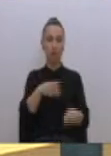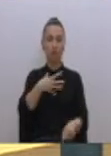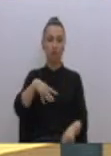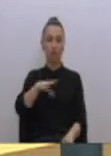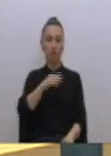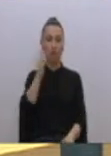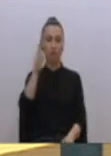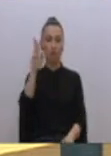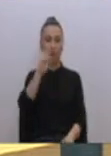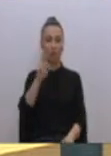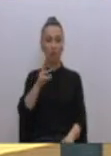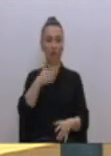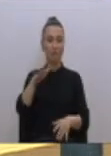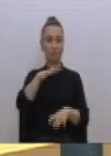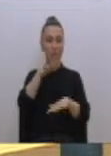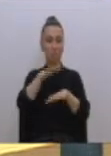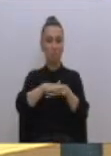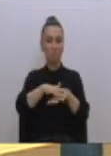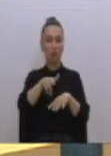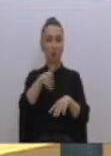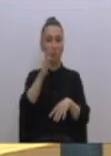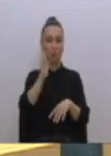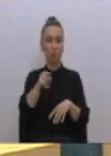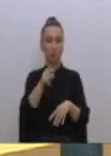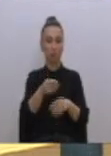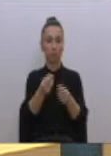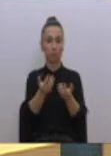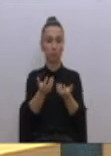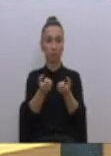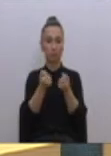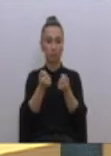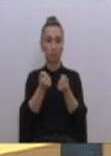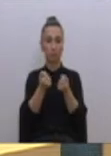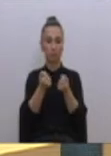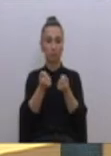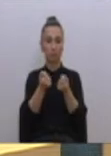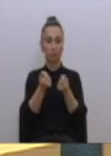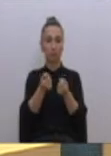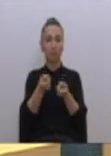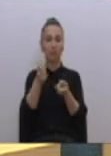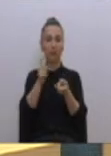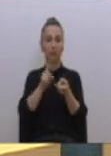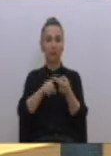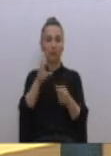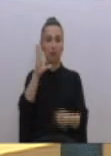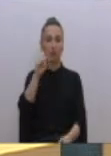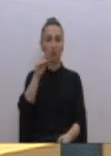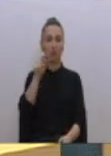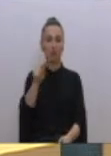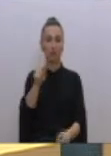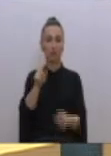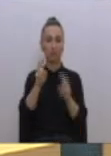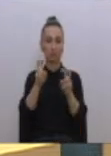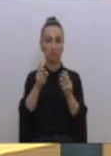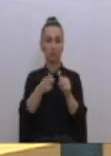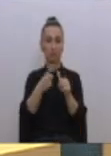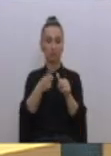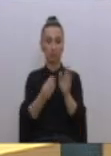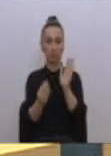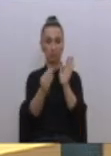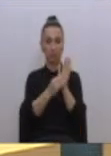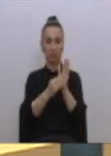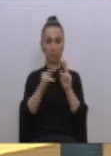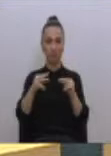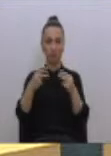მომავალში დოლარში ჩამორიცხვა დაგვჭირდება ევროპის სახები, იქნება საპროცესო განაკვეთი დაკავშირებული soft mechanism-თან. ეს არის ცვლილების